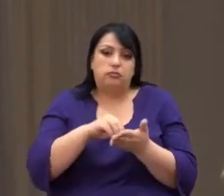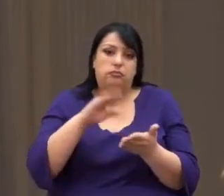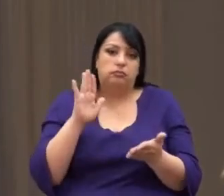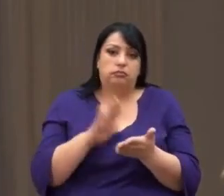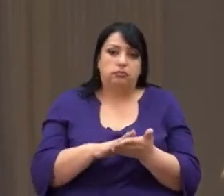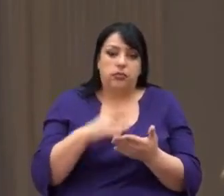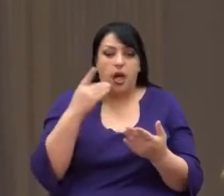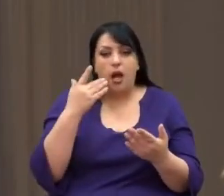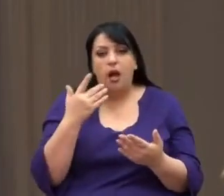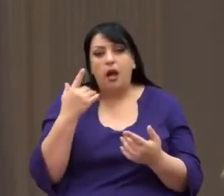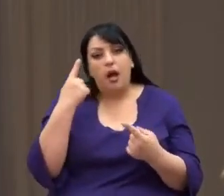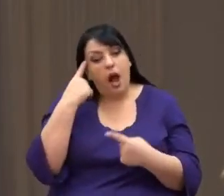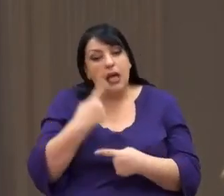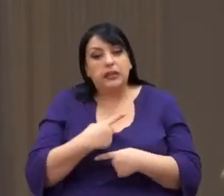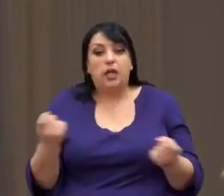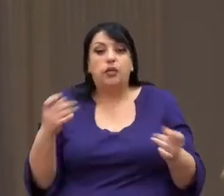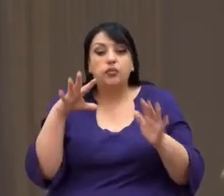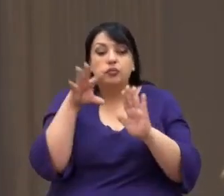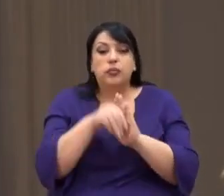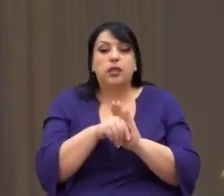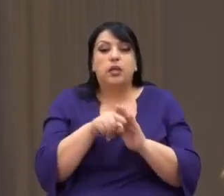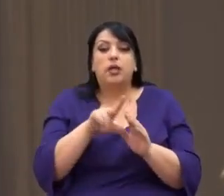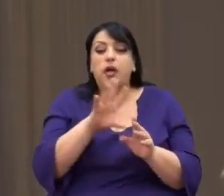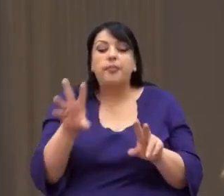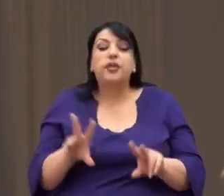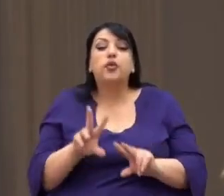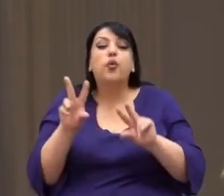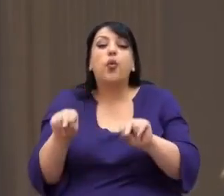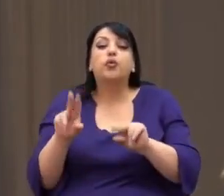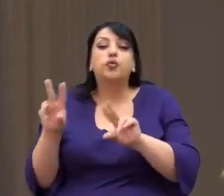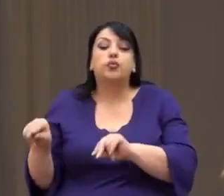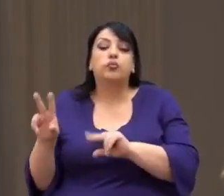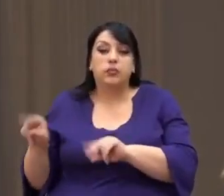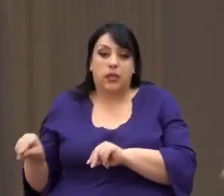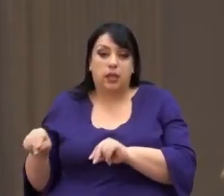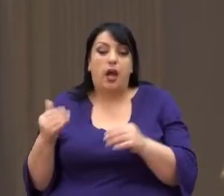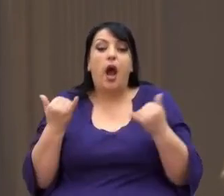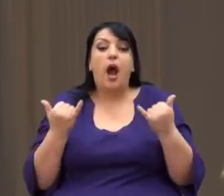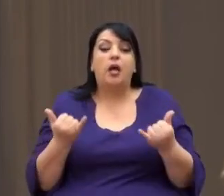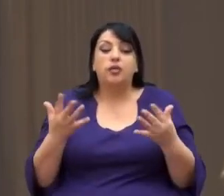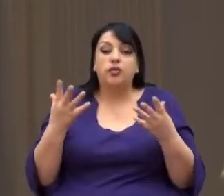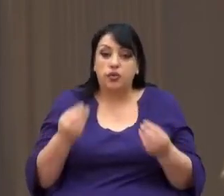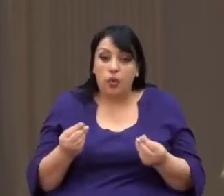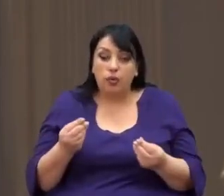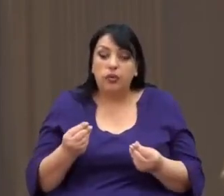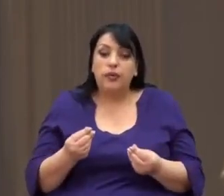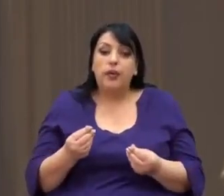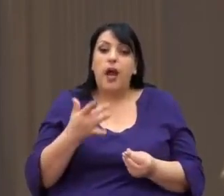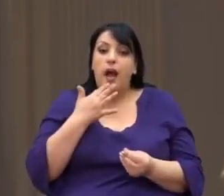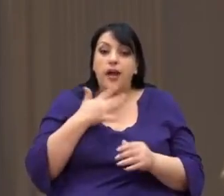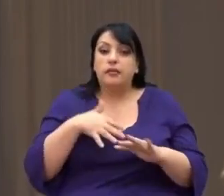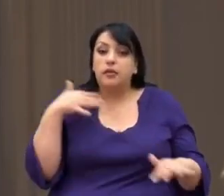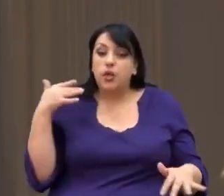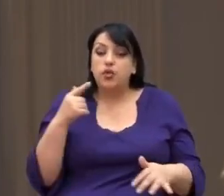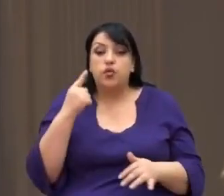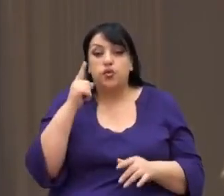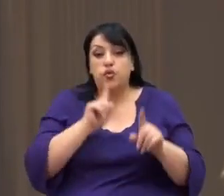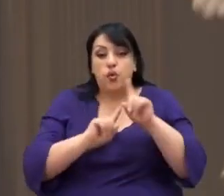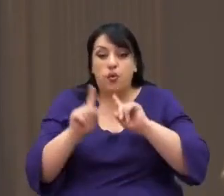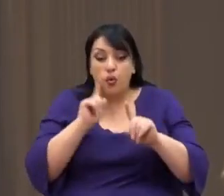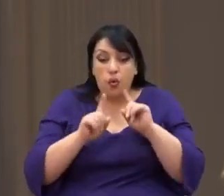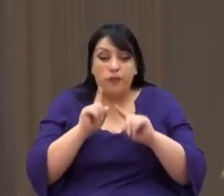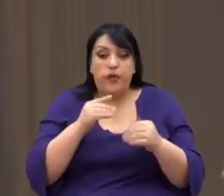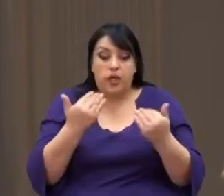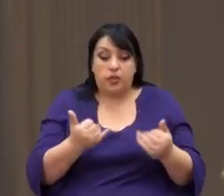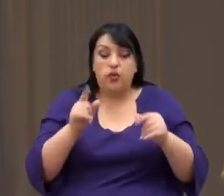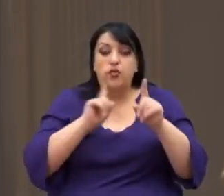մեջ այն նախընտրական խոստումները, որոնք այսօր ազգային ժողովը ներկայացնող, ազգային